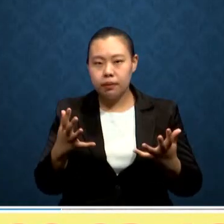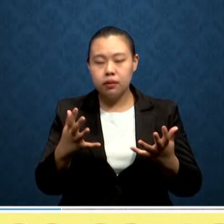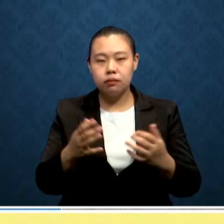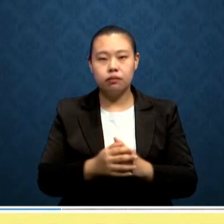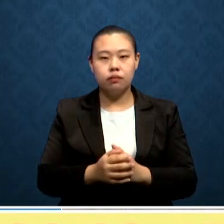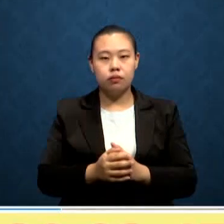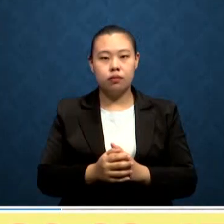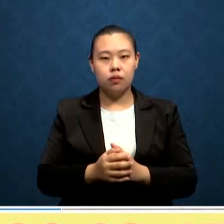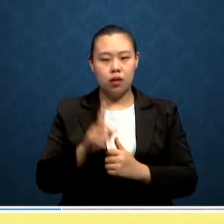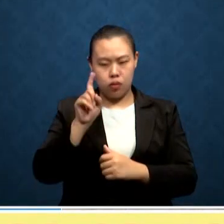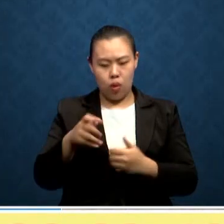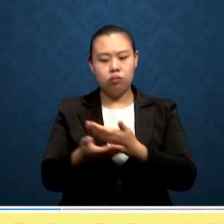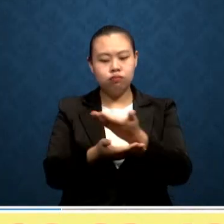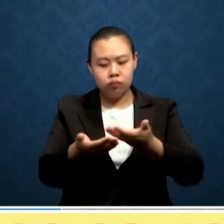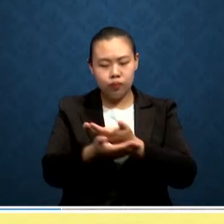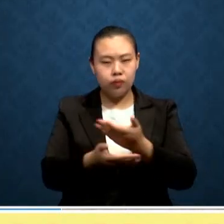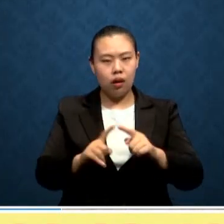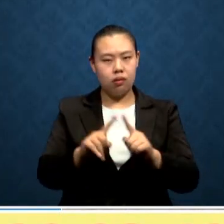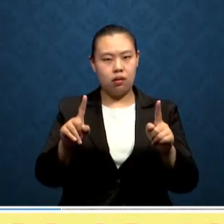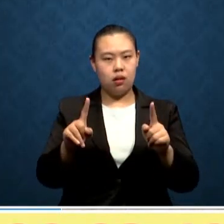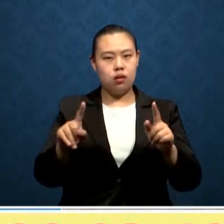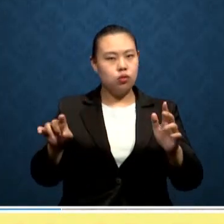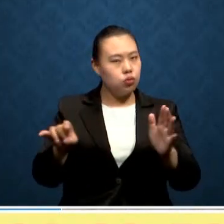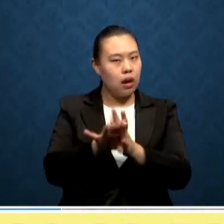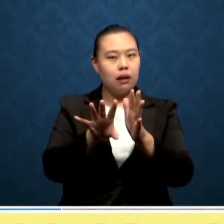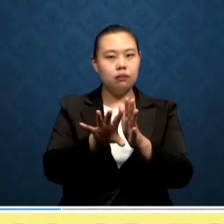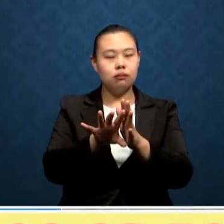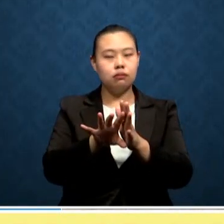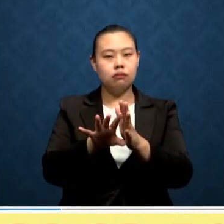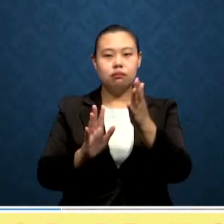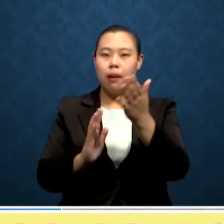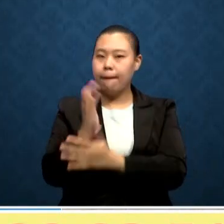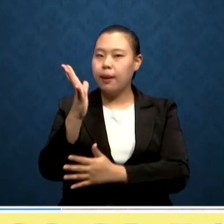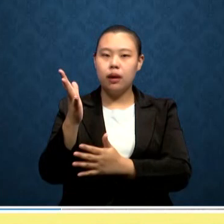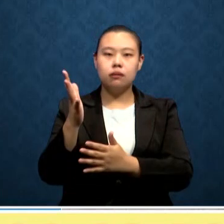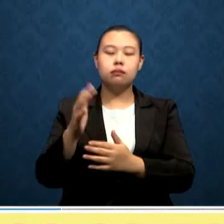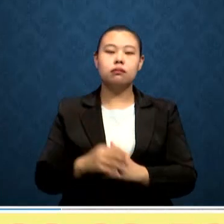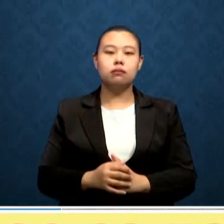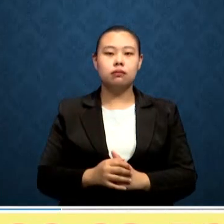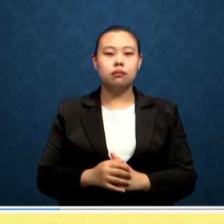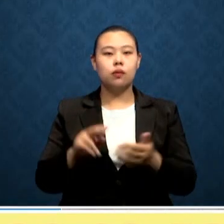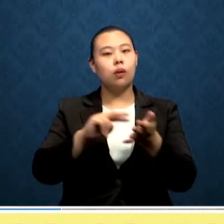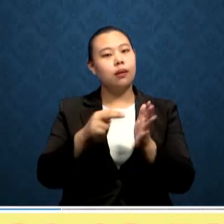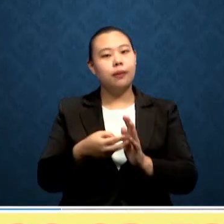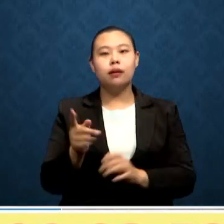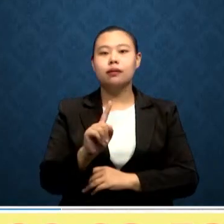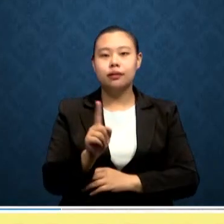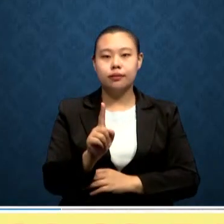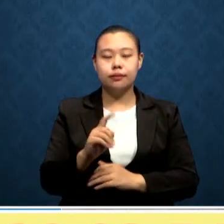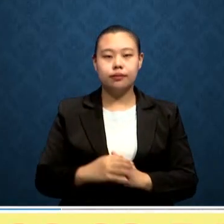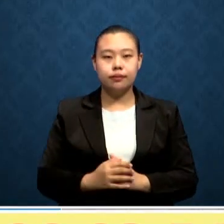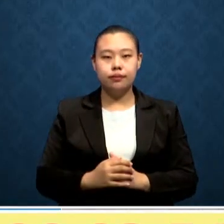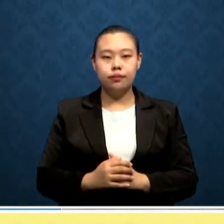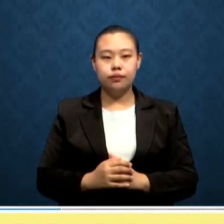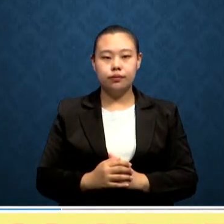ได้รับการพิจารณาแต่สุดท้ายแล้วปรับไม่ได้รับการพิจารณาโดยเฉพาะบริษั